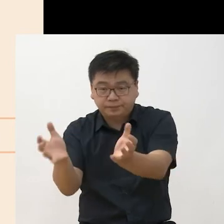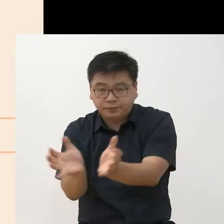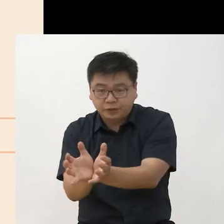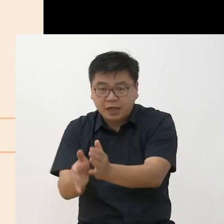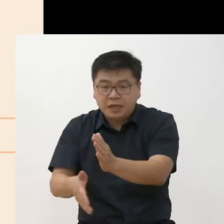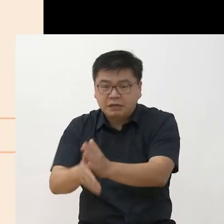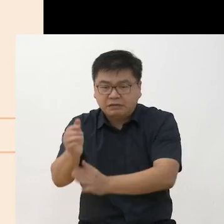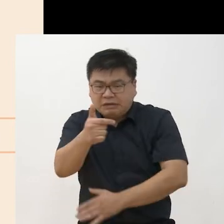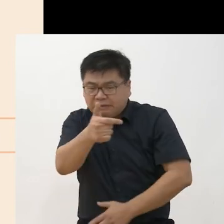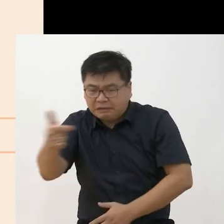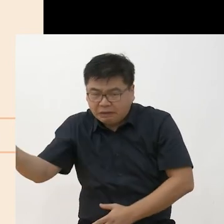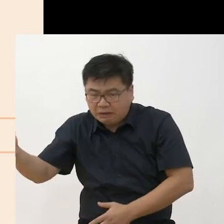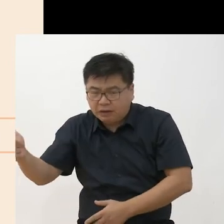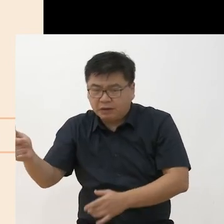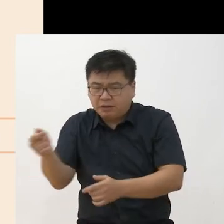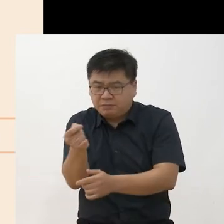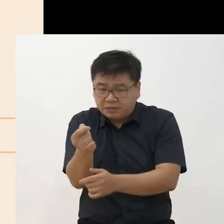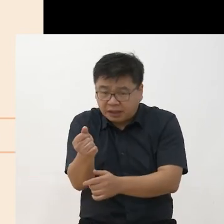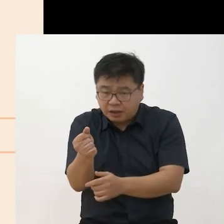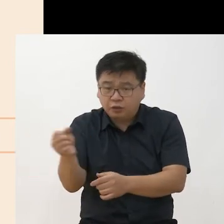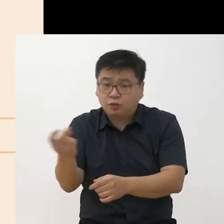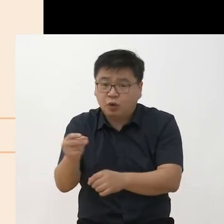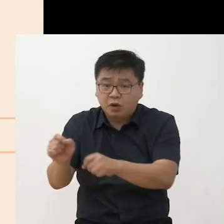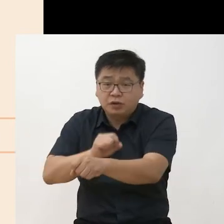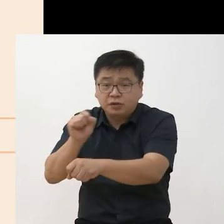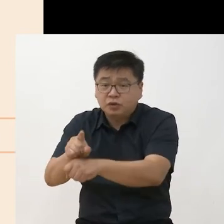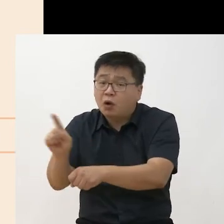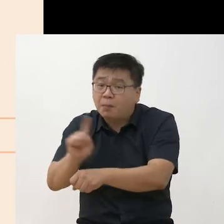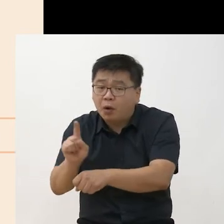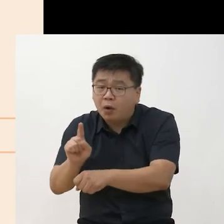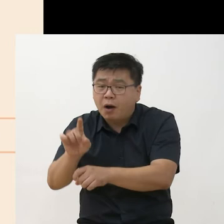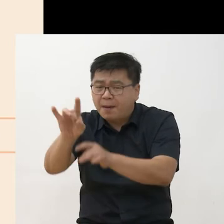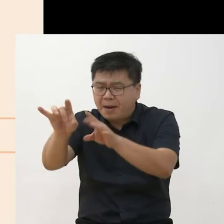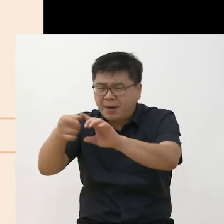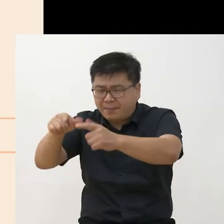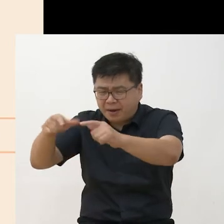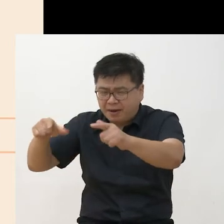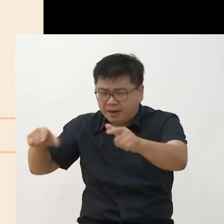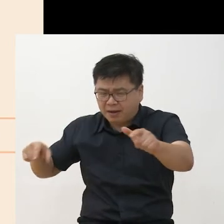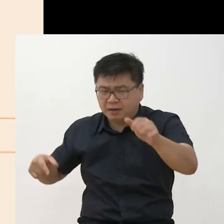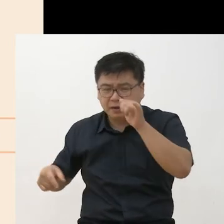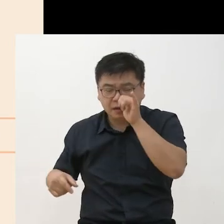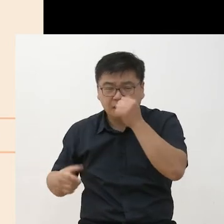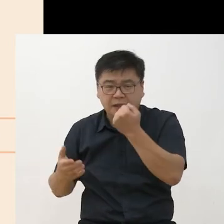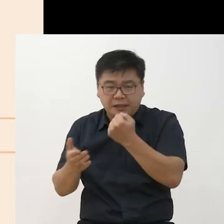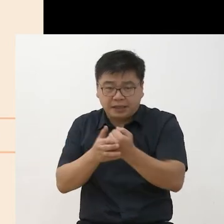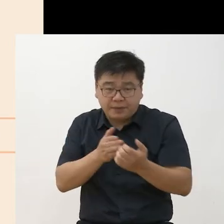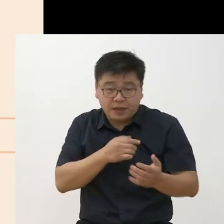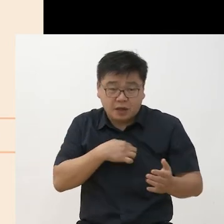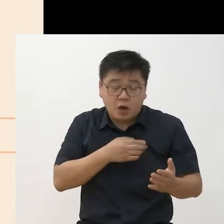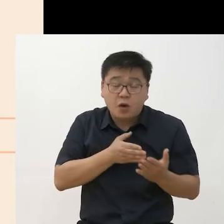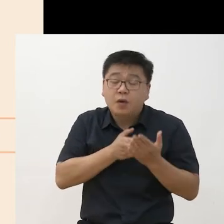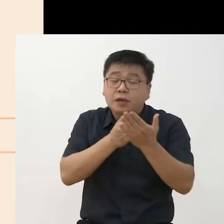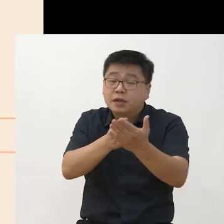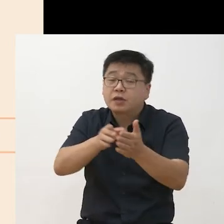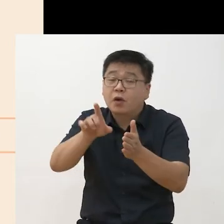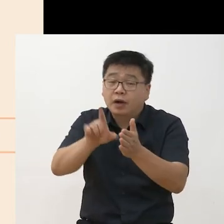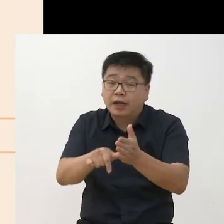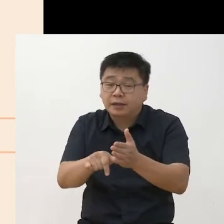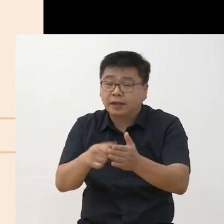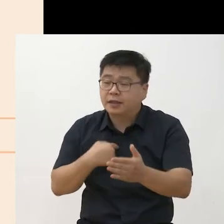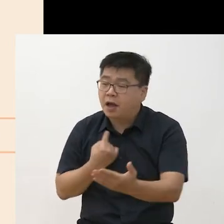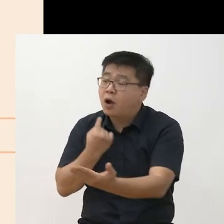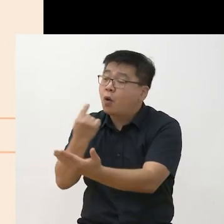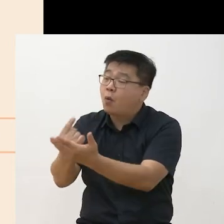시설의 크기 그리고 특성이 각각 큰 차이가 있습니다. 따라서 신청하실 때 방문하고자